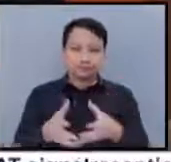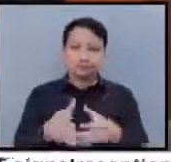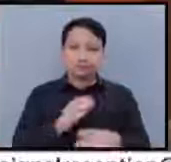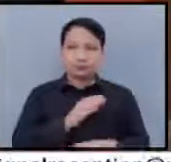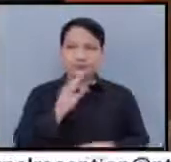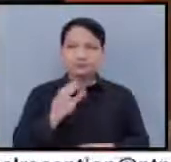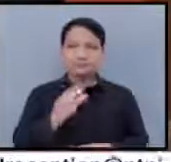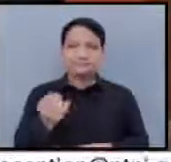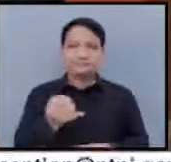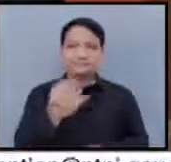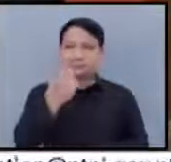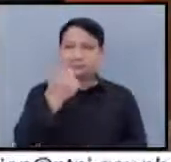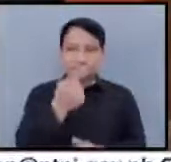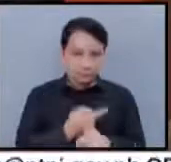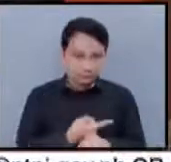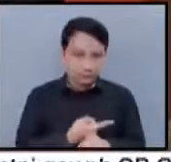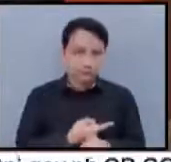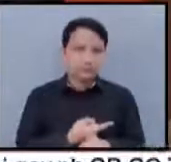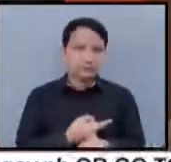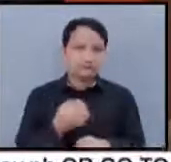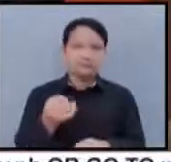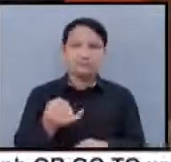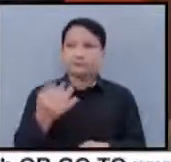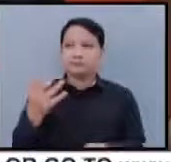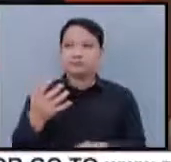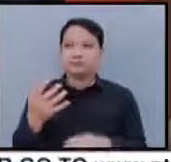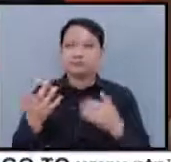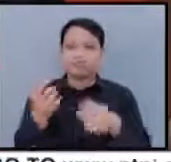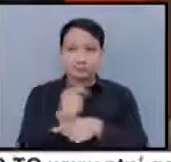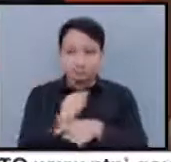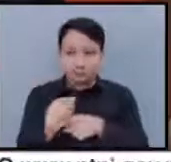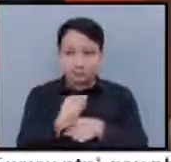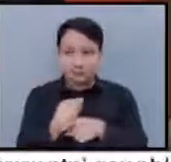bang pinagpaguran to? Ano ba yung mga training na ginagawa nyo?